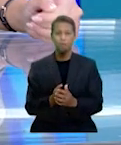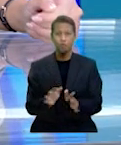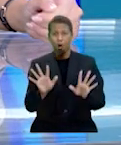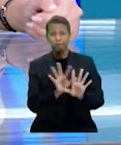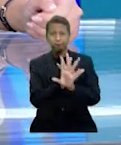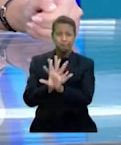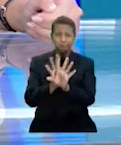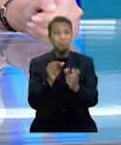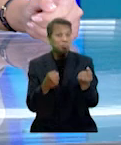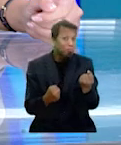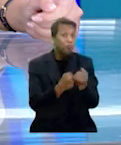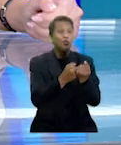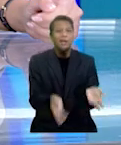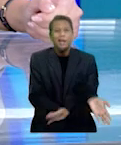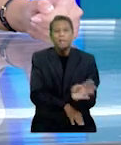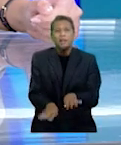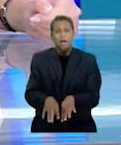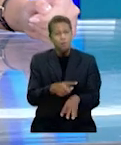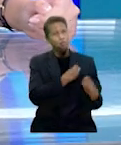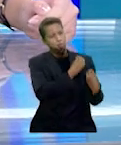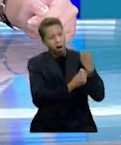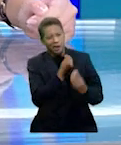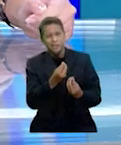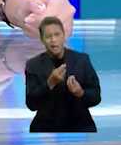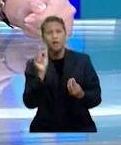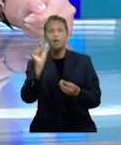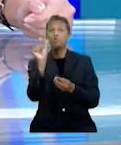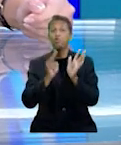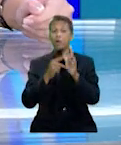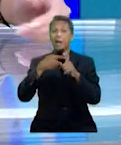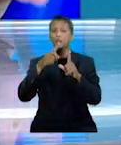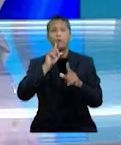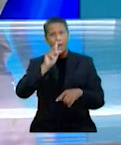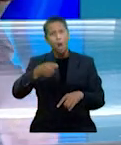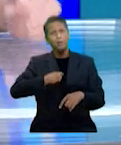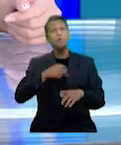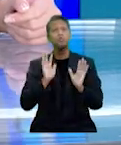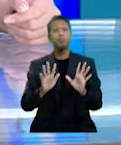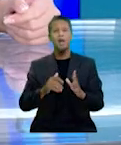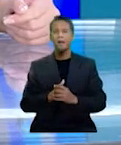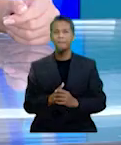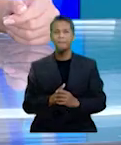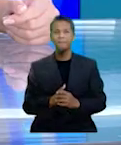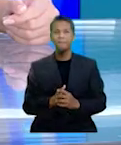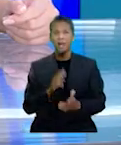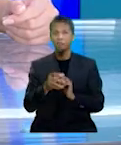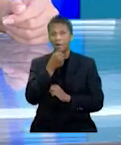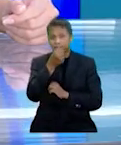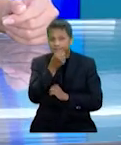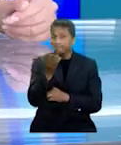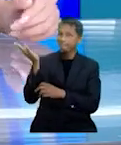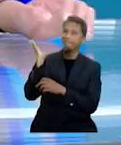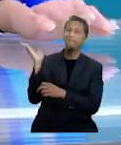sebagai warisan tak benda yang diakui oleh UNESCO. Dan berikut laporan reporter Camar Haendah dari perempatan Sarinah, Jakarta